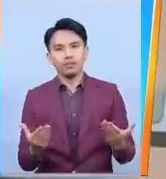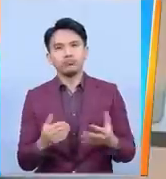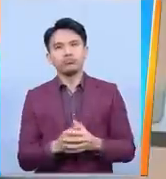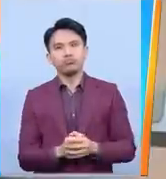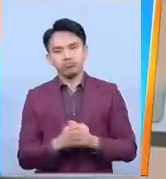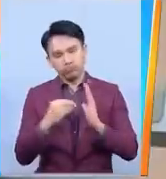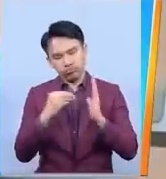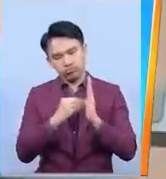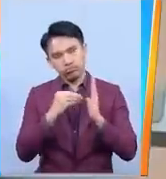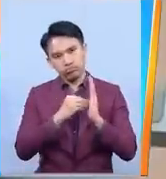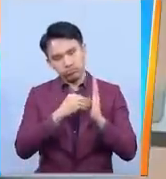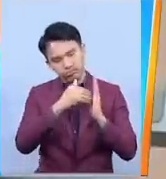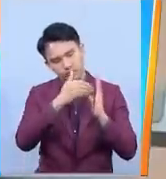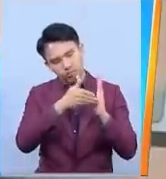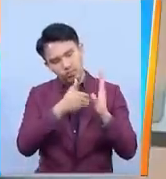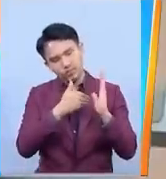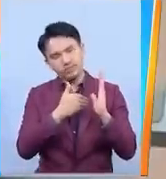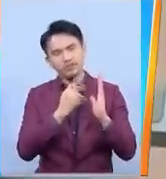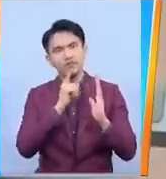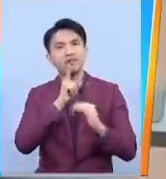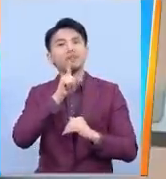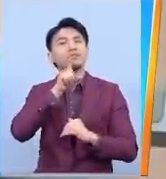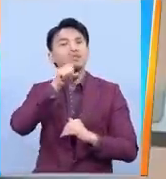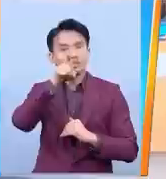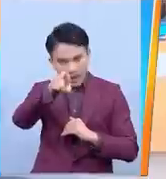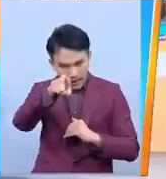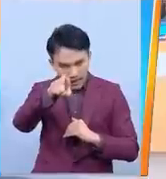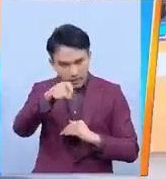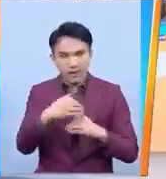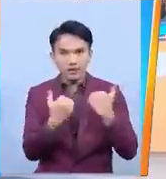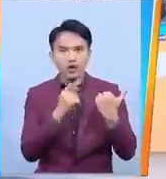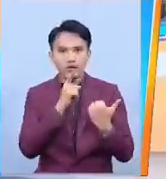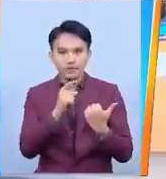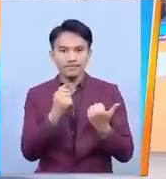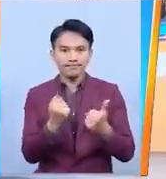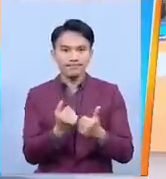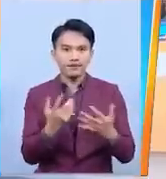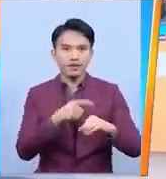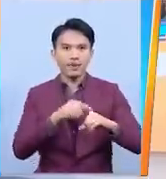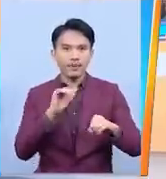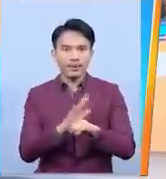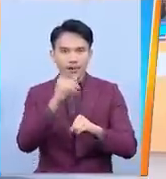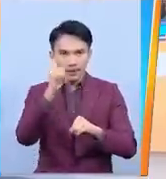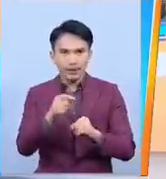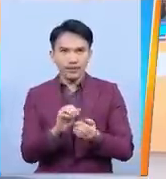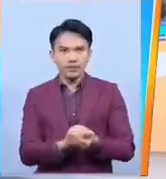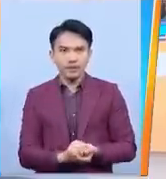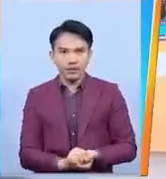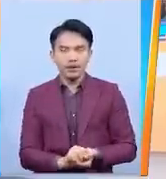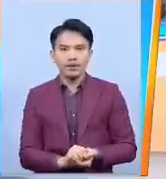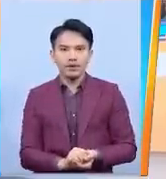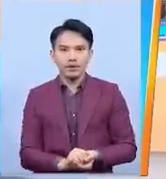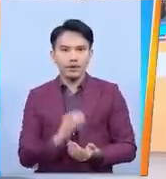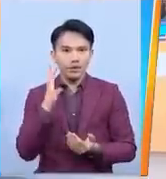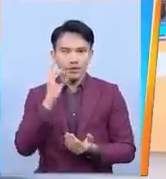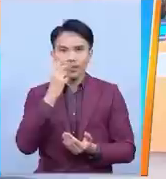กรุงเทพรอบนอกถามว่าไอ้นี่สิครับเป็นเรื่องที่ควรที่จะเวลาไม่พอจริงเอาแบบนี้ติดคุณผู้ชมไว้